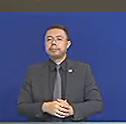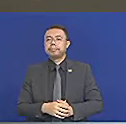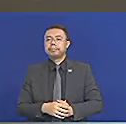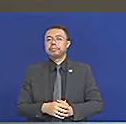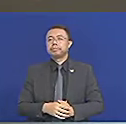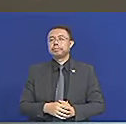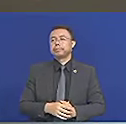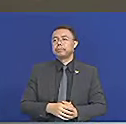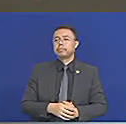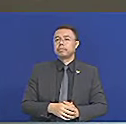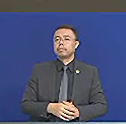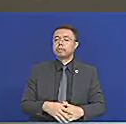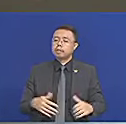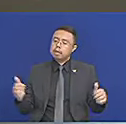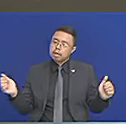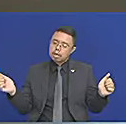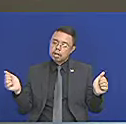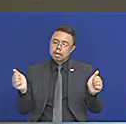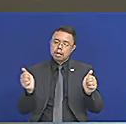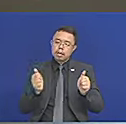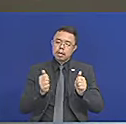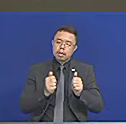Bapa